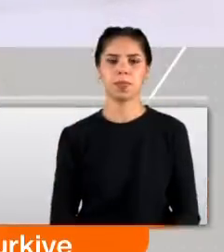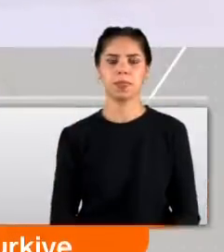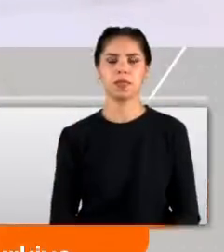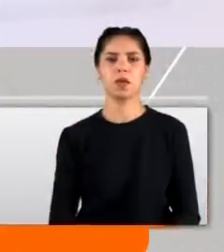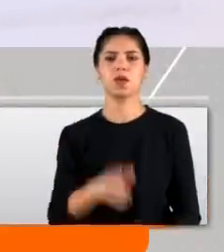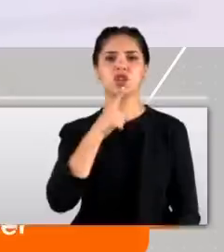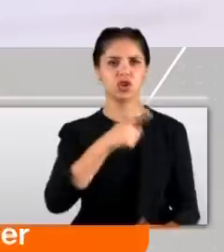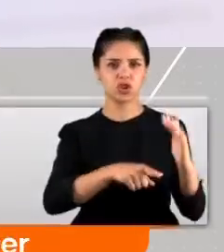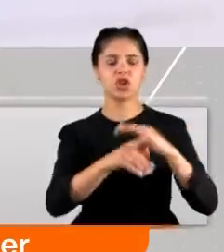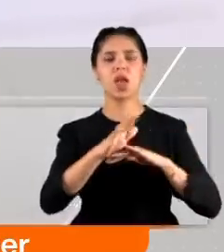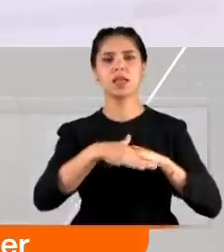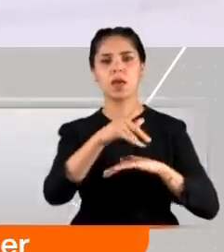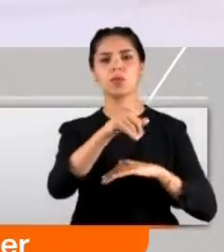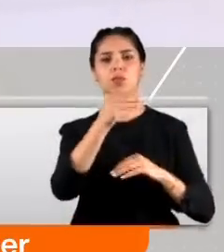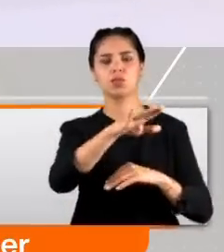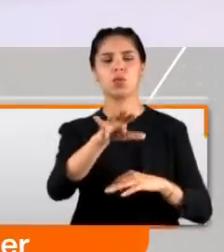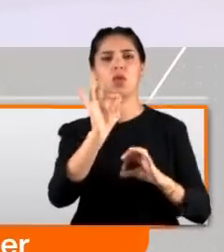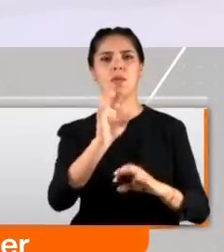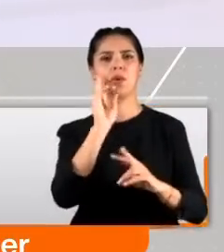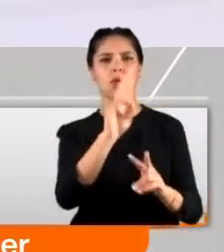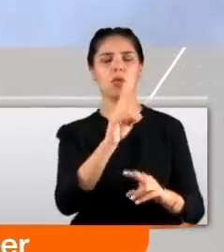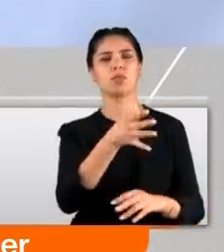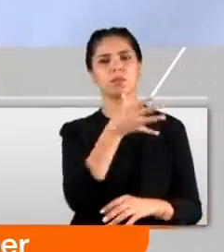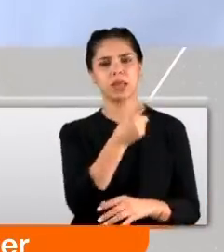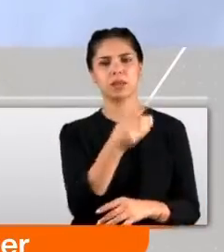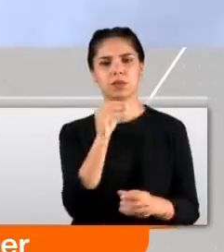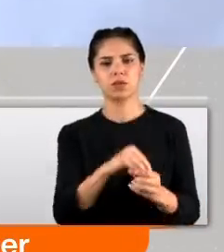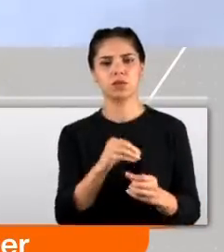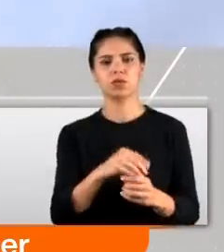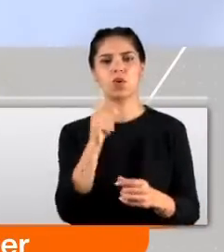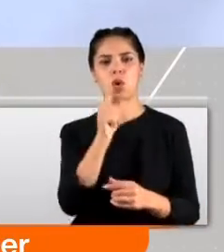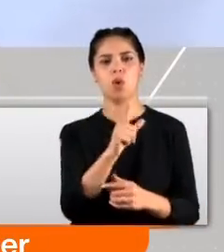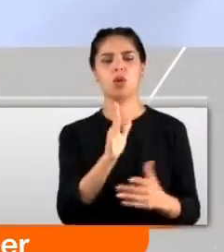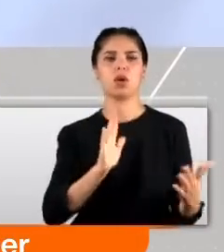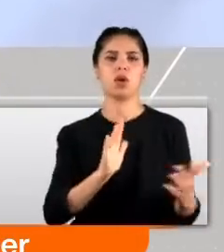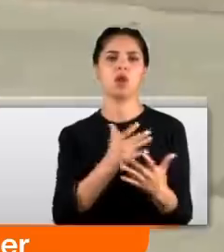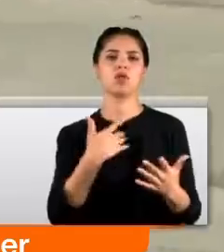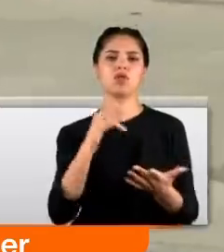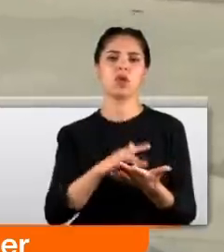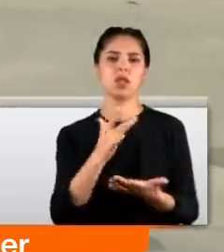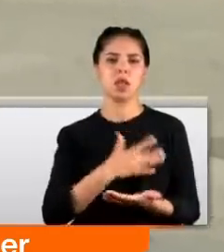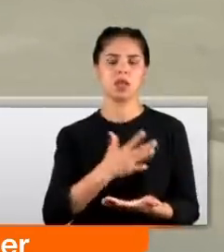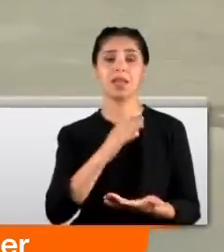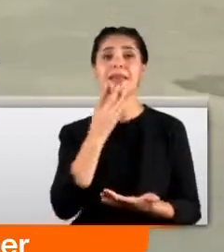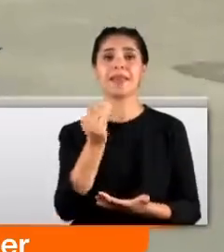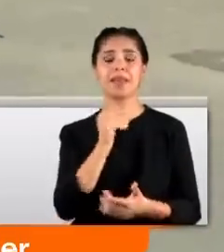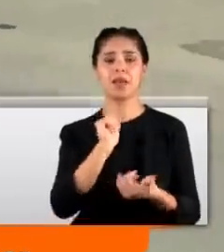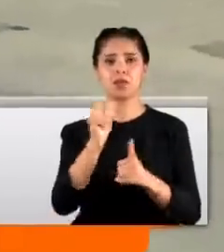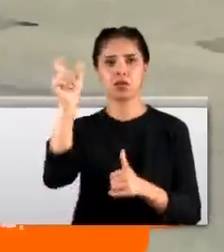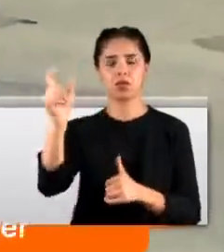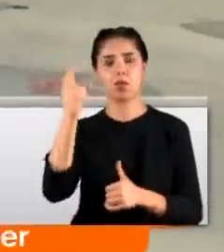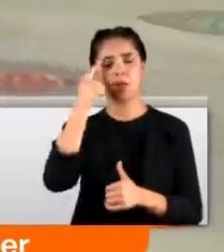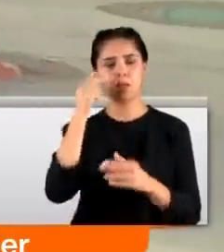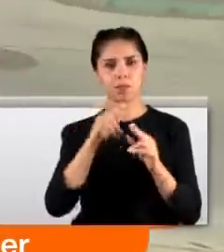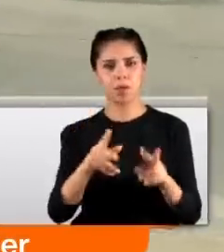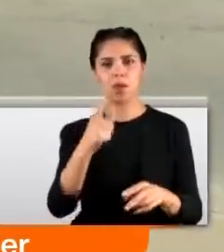Şikayetçi olduk. Çocukları da bildiğimiz için, çünkü sürekli aynı tipler. Gereken neyse yapılmasını bekliyoruz. Genç sporcunun kaşı açıldı ve